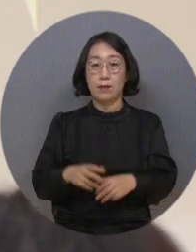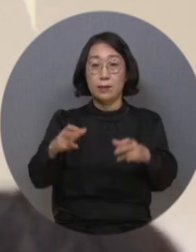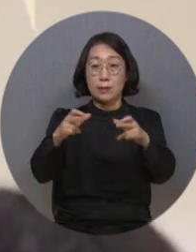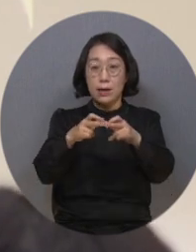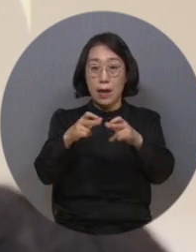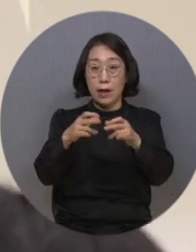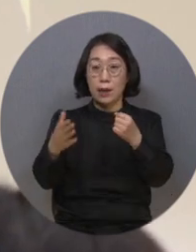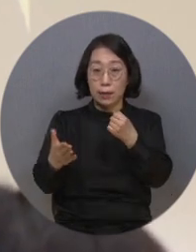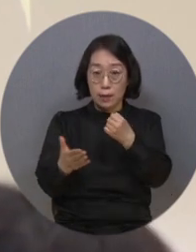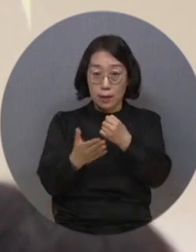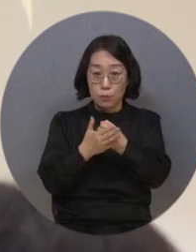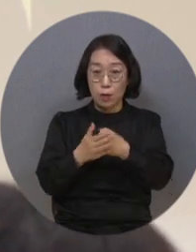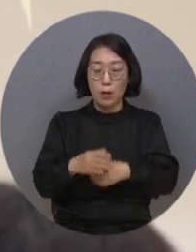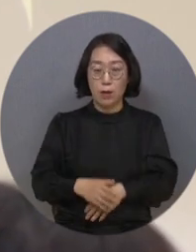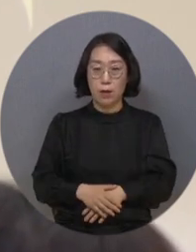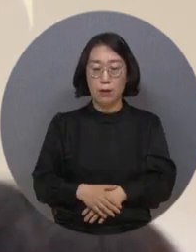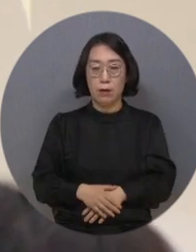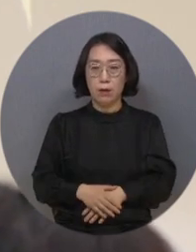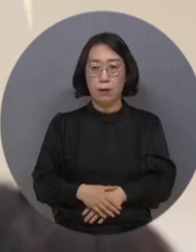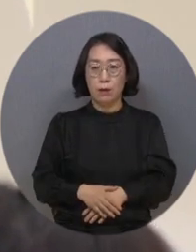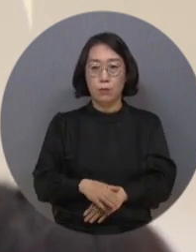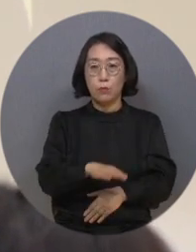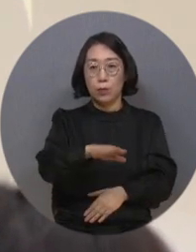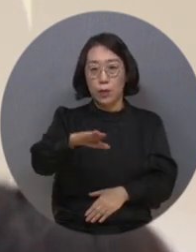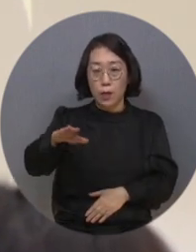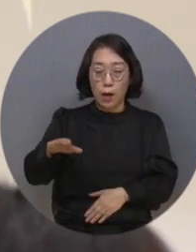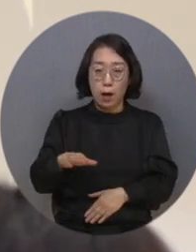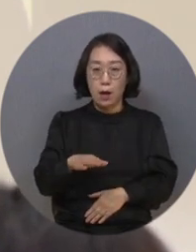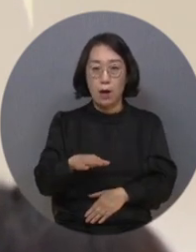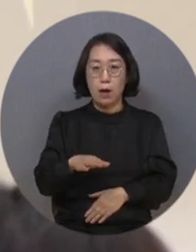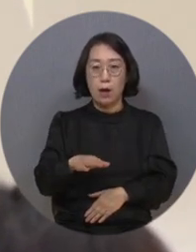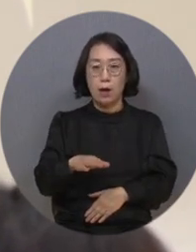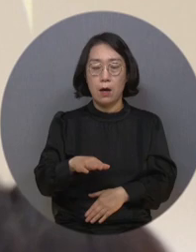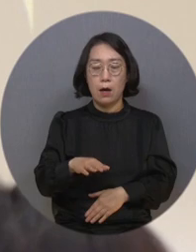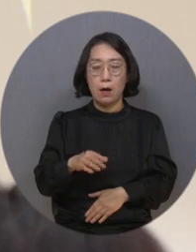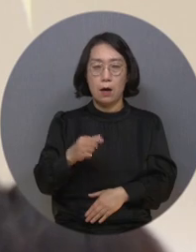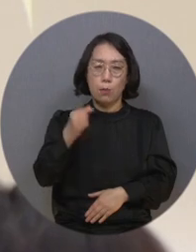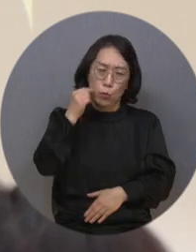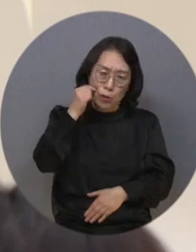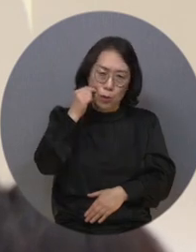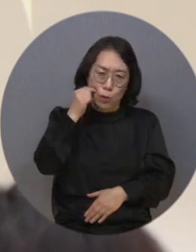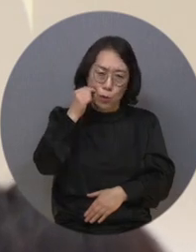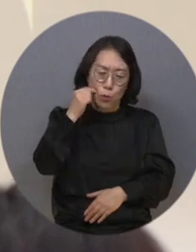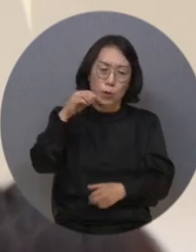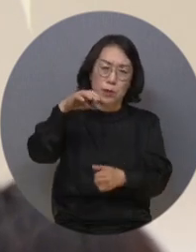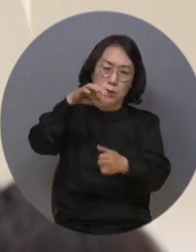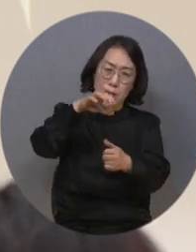인해서 우리가 못하고 안 되는 것이 아니라